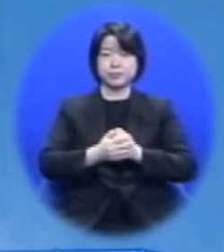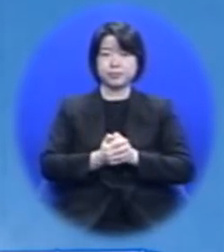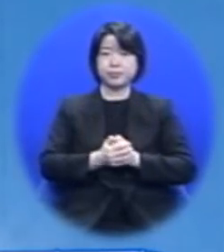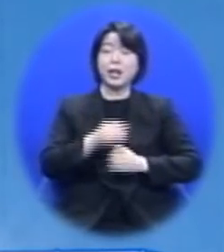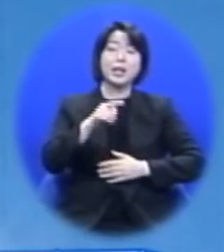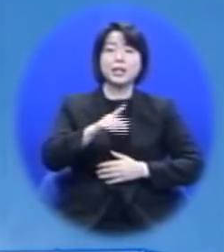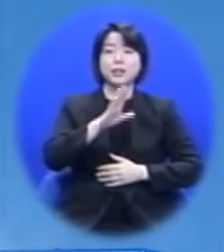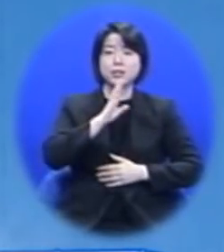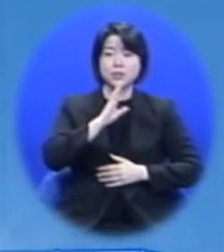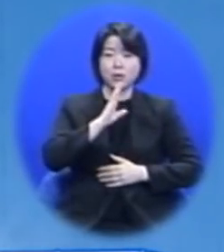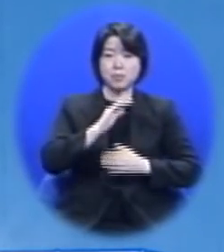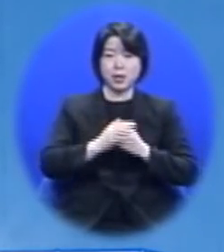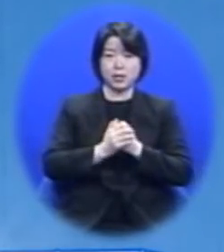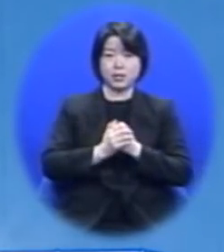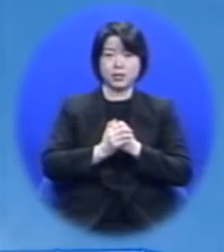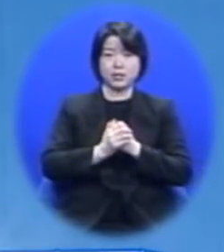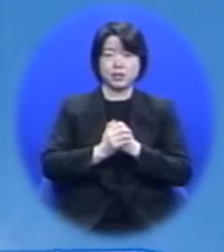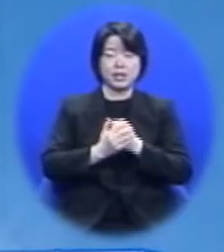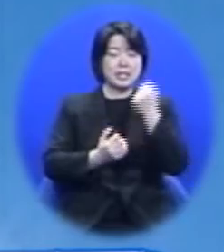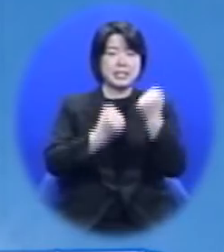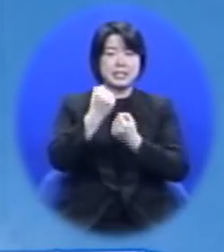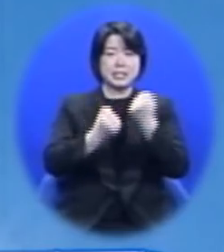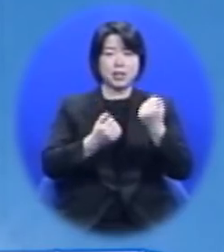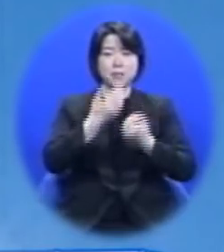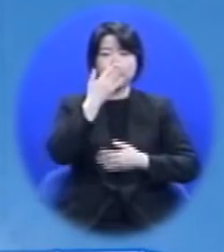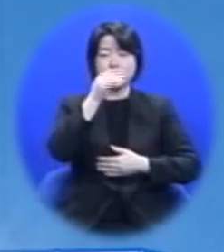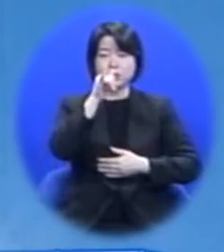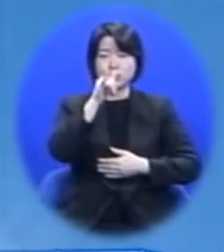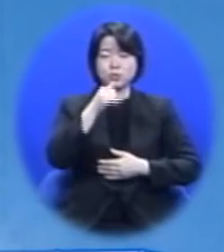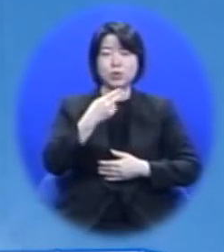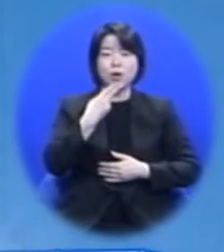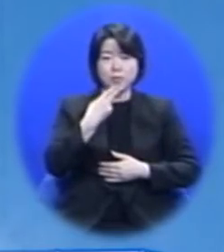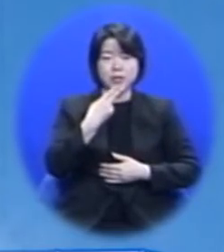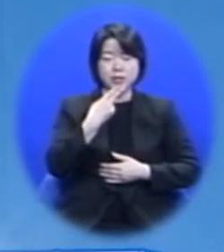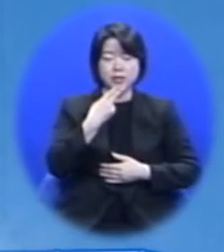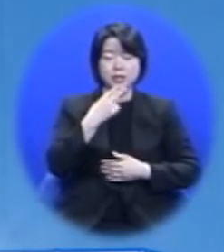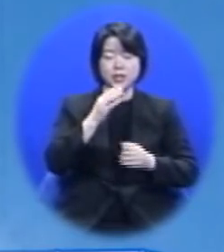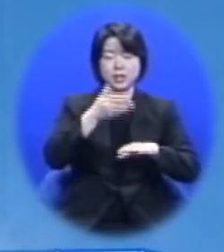이건 정말 설명할 수 없는 감사의 기적이죠.